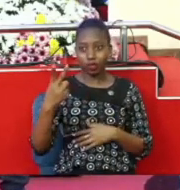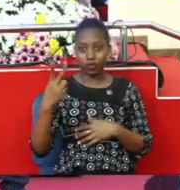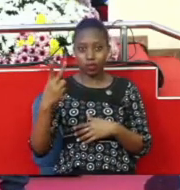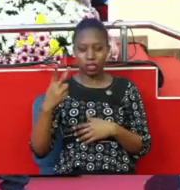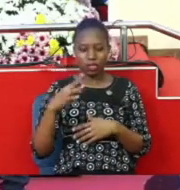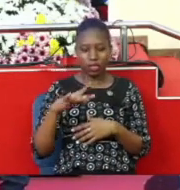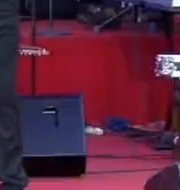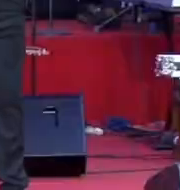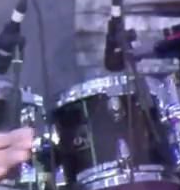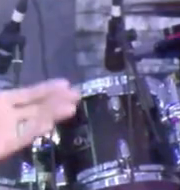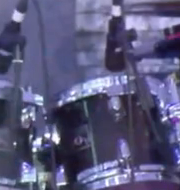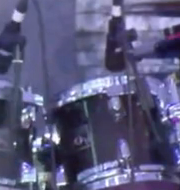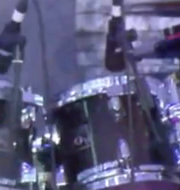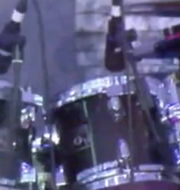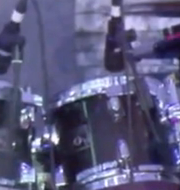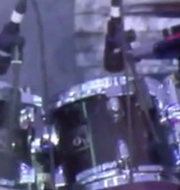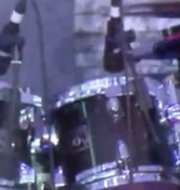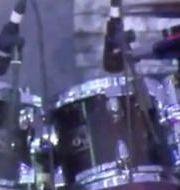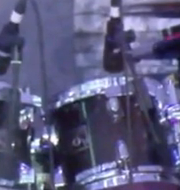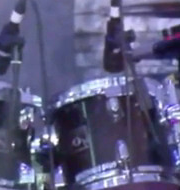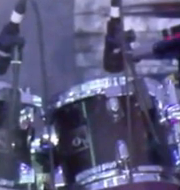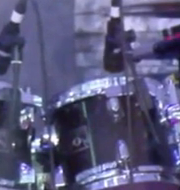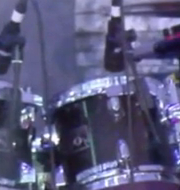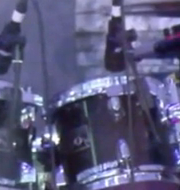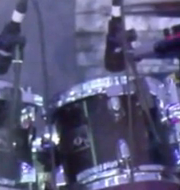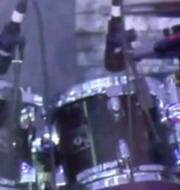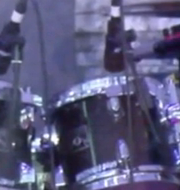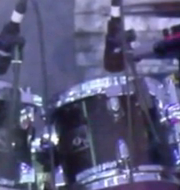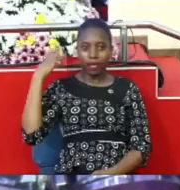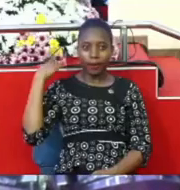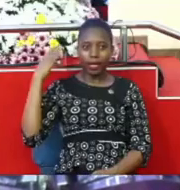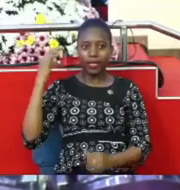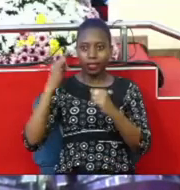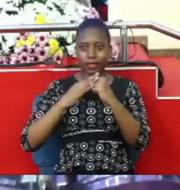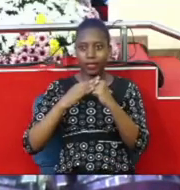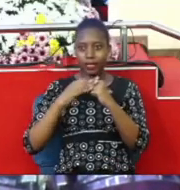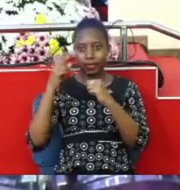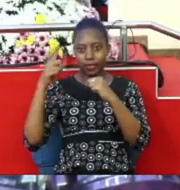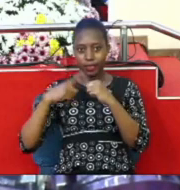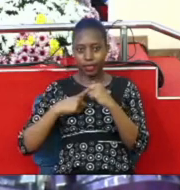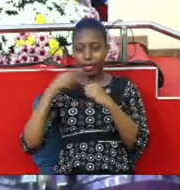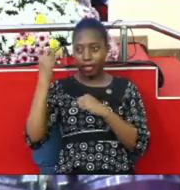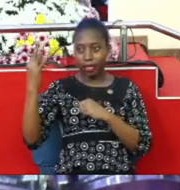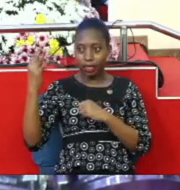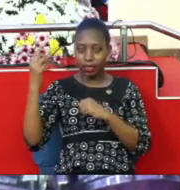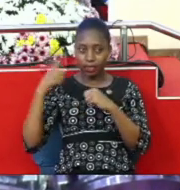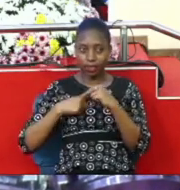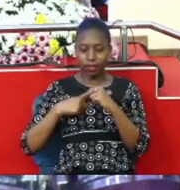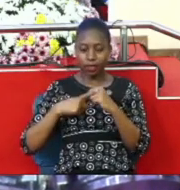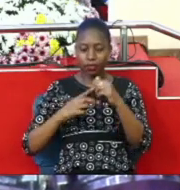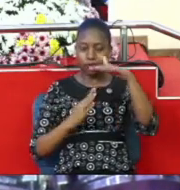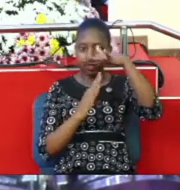point ya pata 20. Those were the days that 36 was the top. Ilikuwa zama zile 36 ilikuwa ya juu sana.